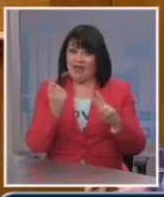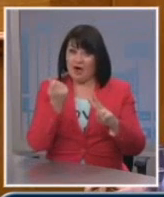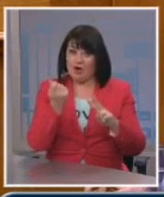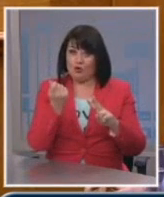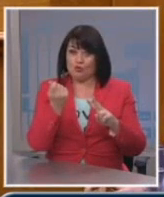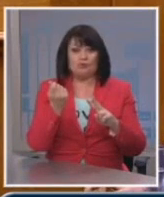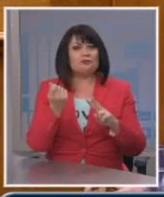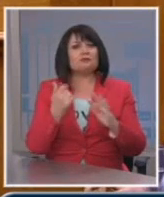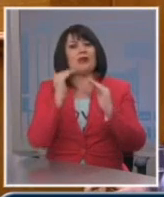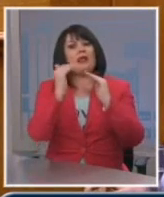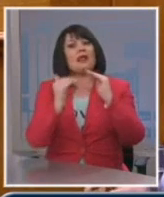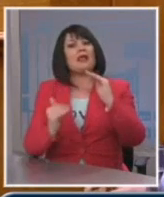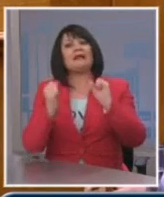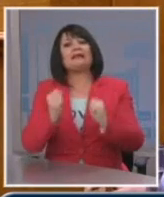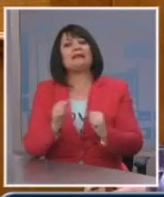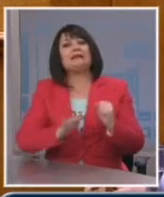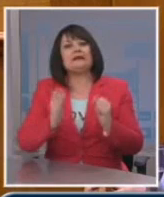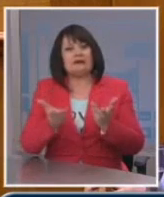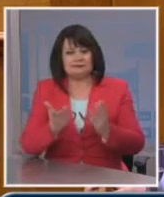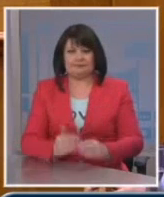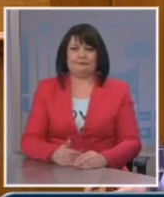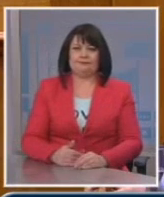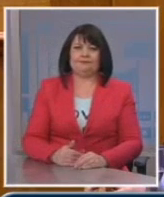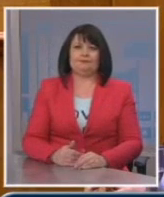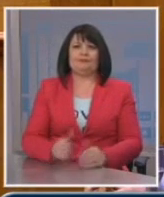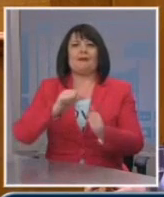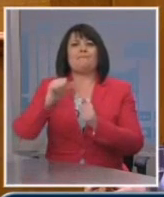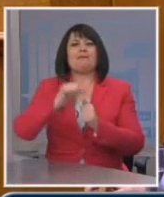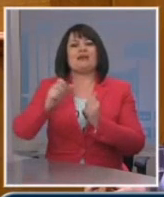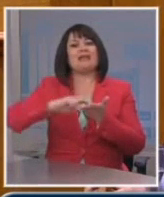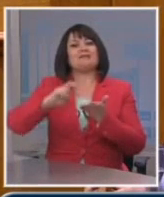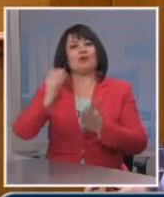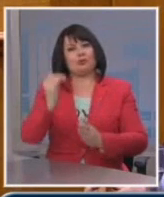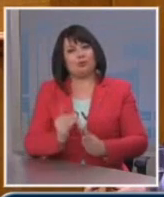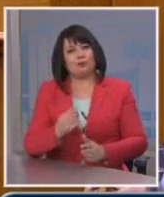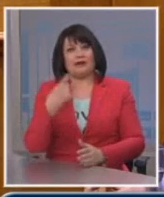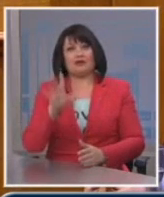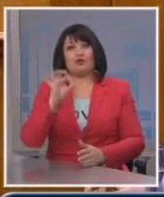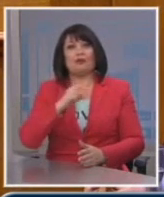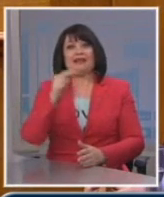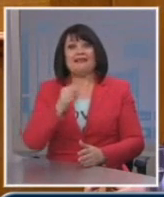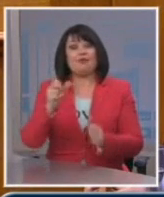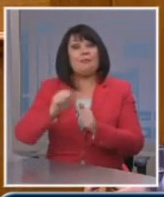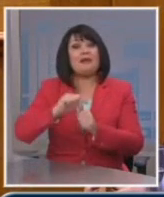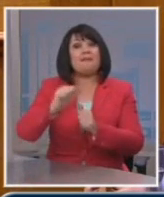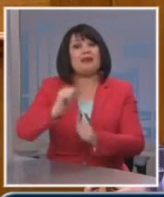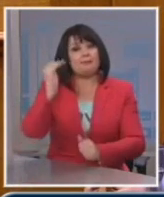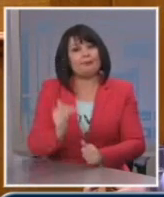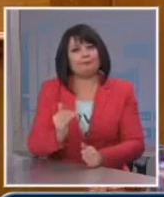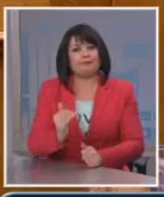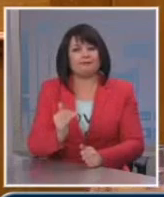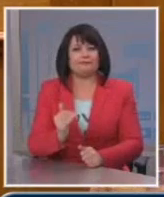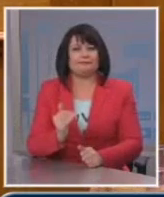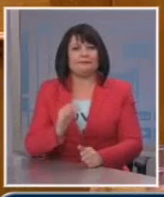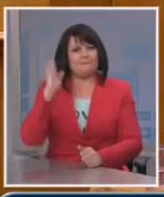κατάσταση διαμορφώνεται ως εξής. Μειώνονται οι μηνιαίες ασφαλιστικές τους εισφορές έως και 150 ευρώ ανά μήνα. Τόσο για